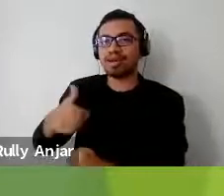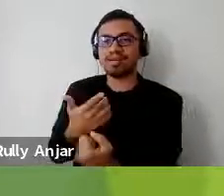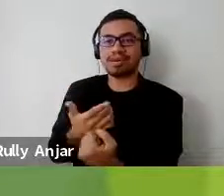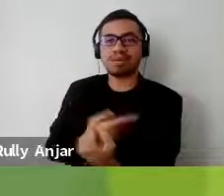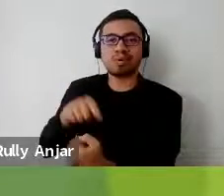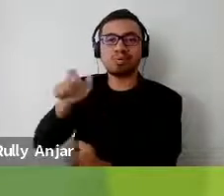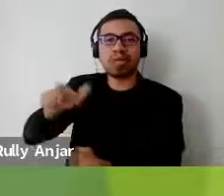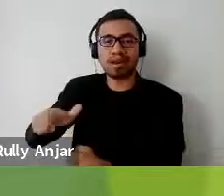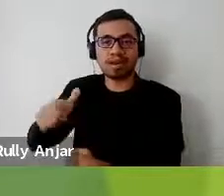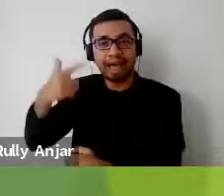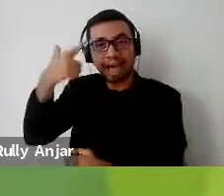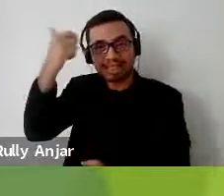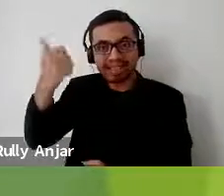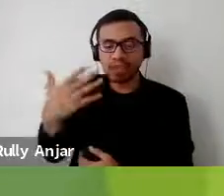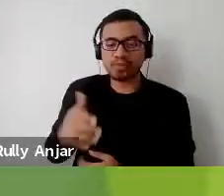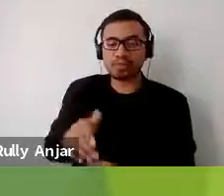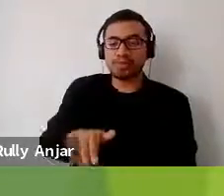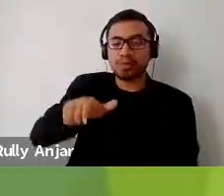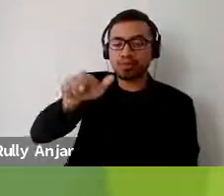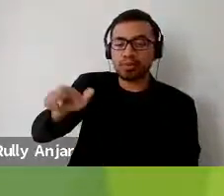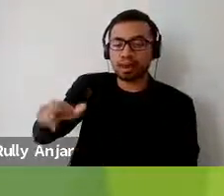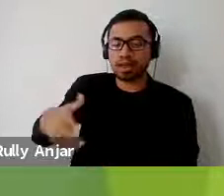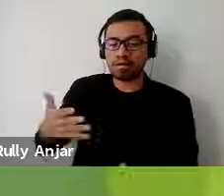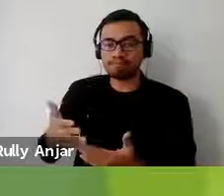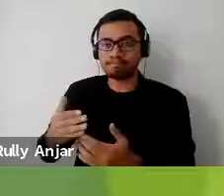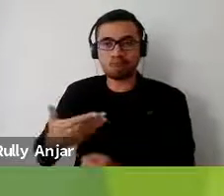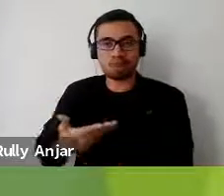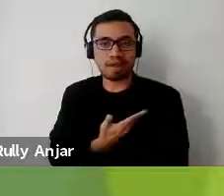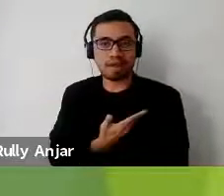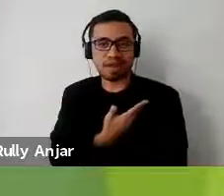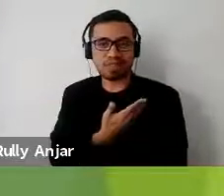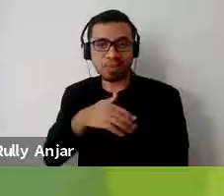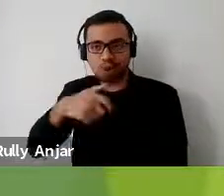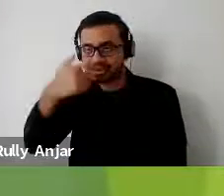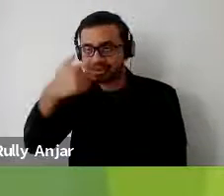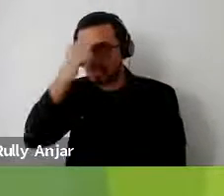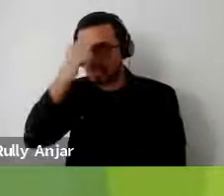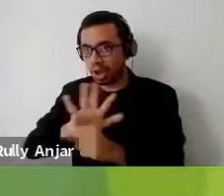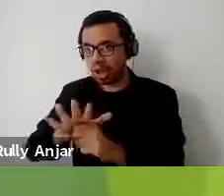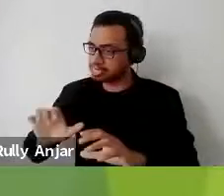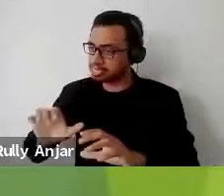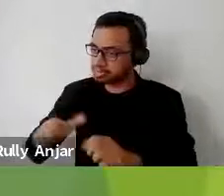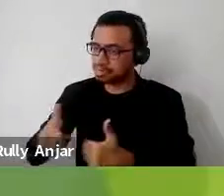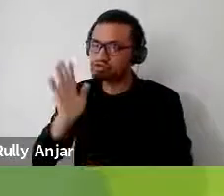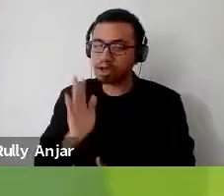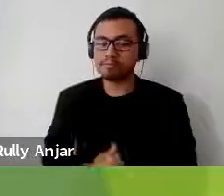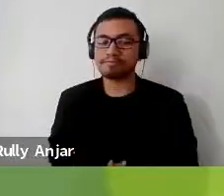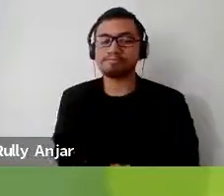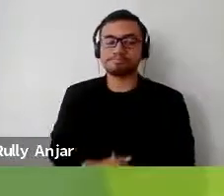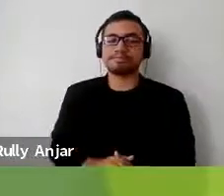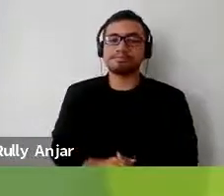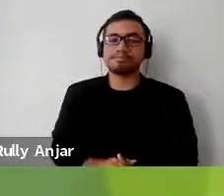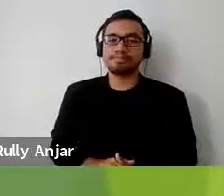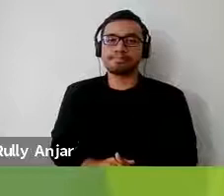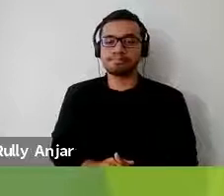korban. Nah, strategi ini akan terlihat di dalam implementasi aktivitas kegiatan.